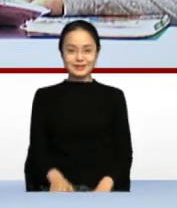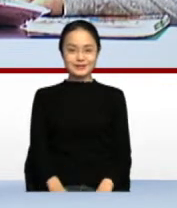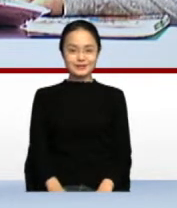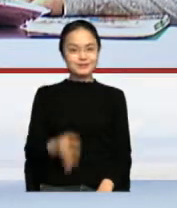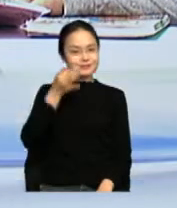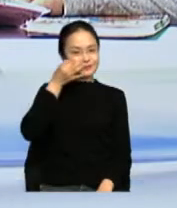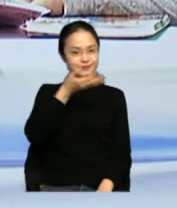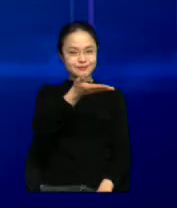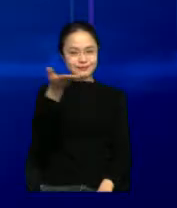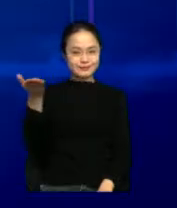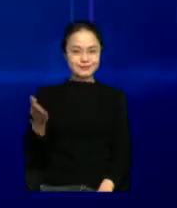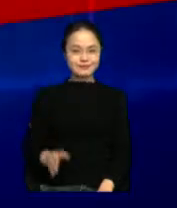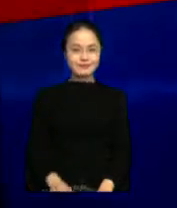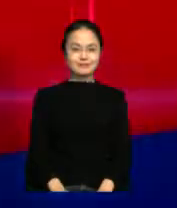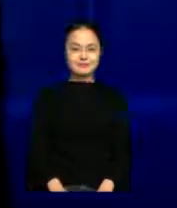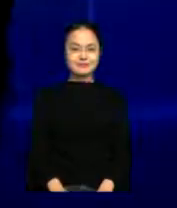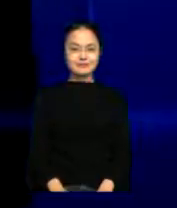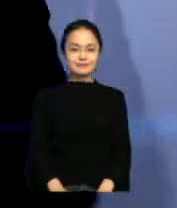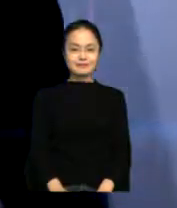기자가 담았습니다.